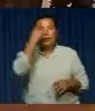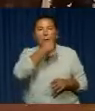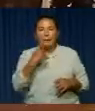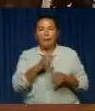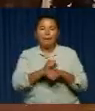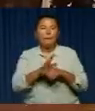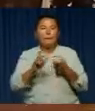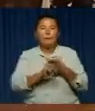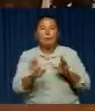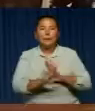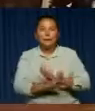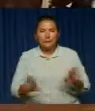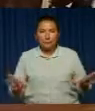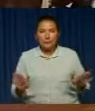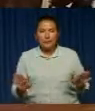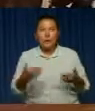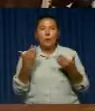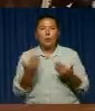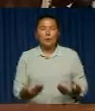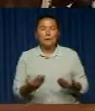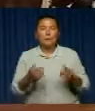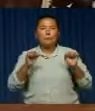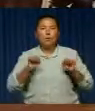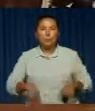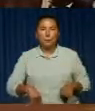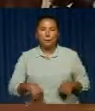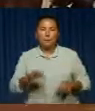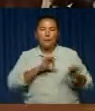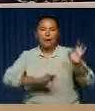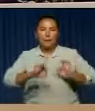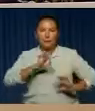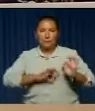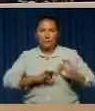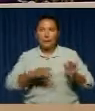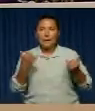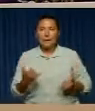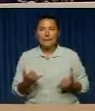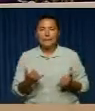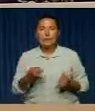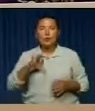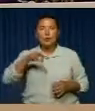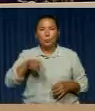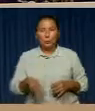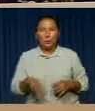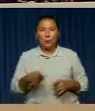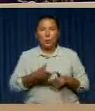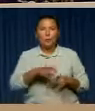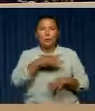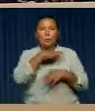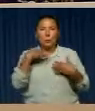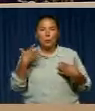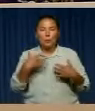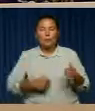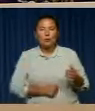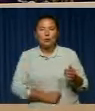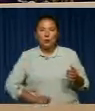да емес. Сосын тағы айта кеткім келеді, осы мүмкін осы нелерді пайдалана отырып, қазір неке шілде бізде өте көп ішек ауруы